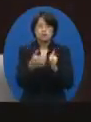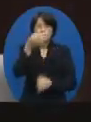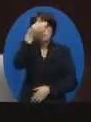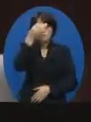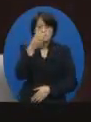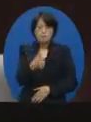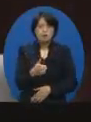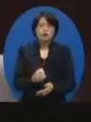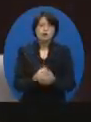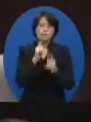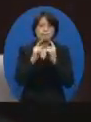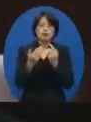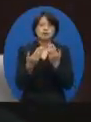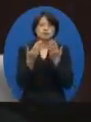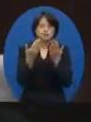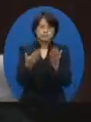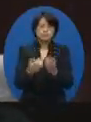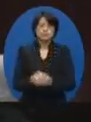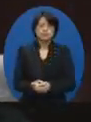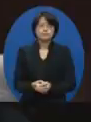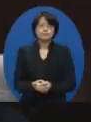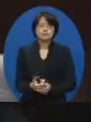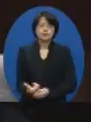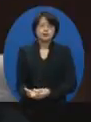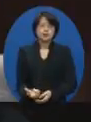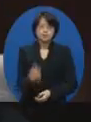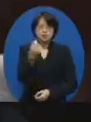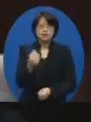송구스럽습니다. 라는 말씀 올립니다.